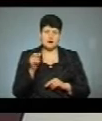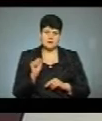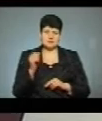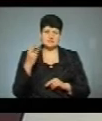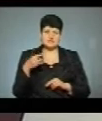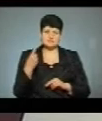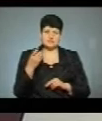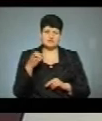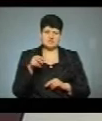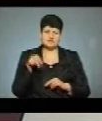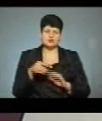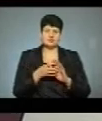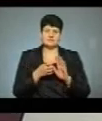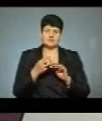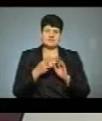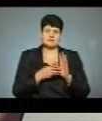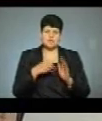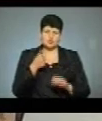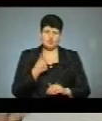січня 1918 року.